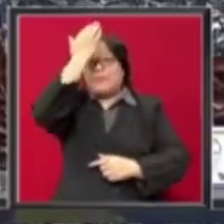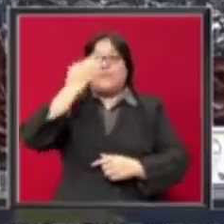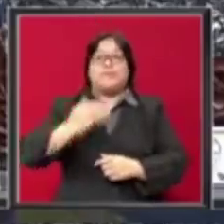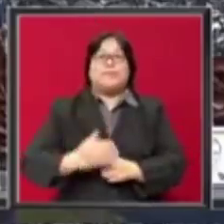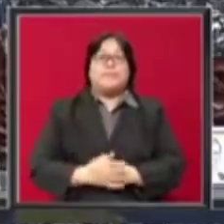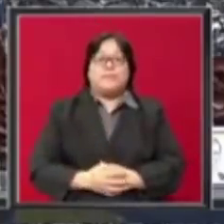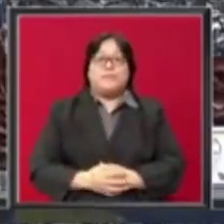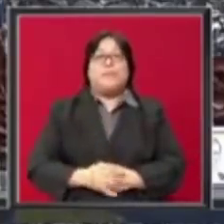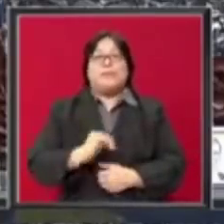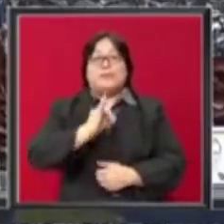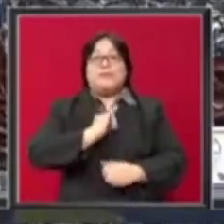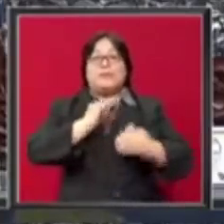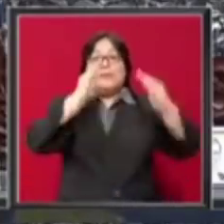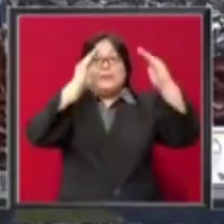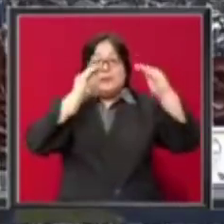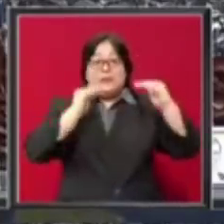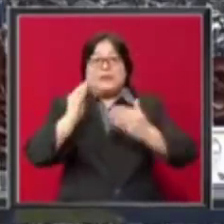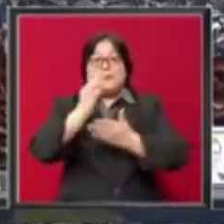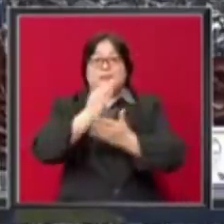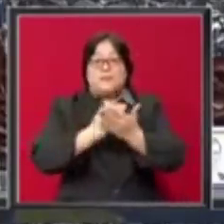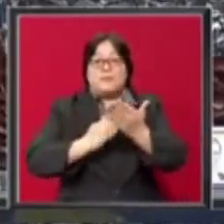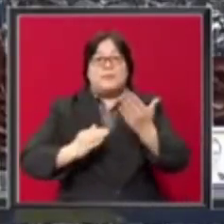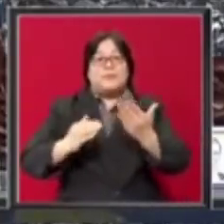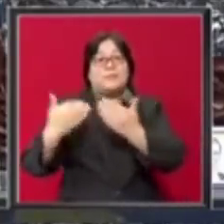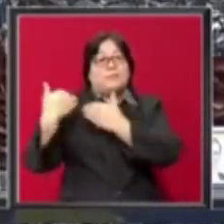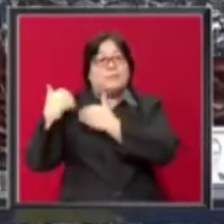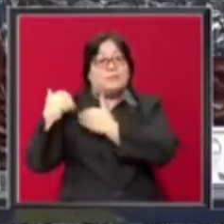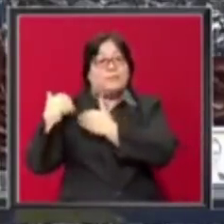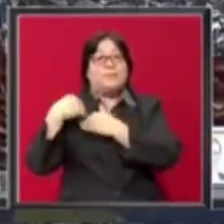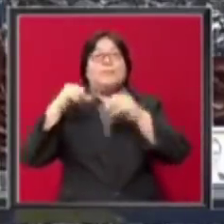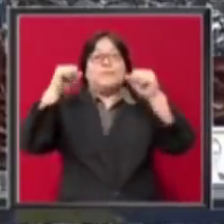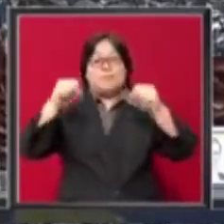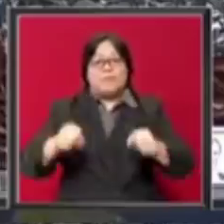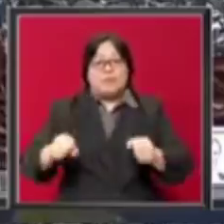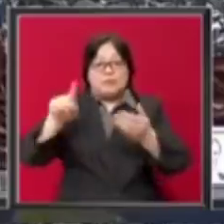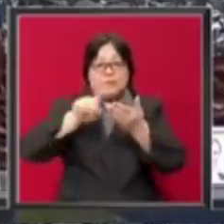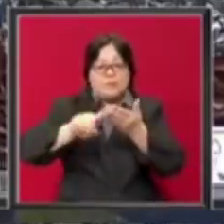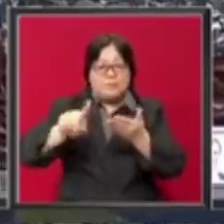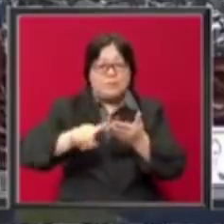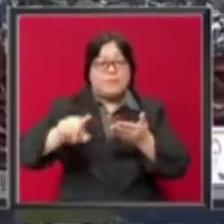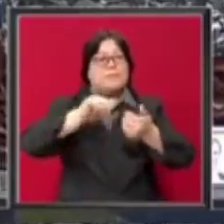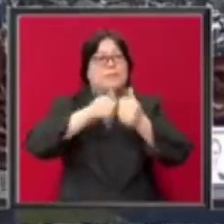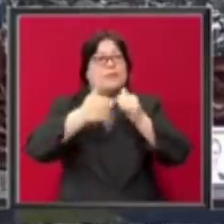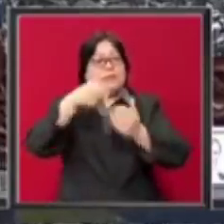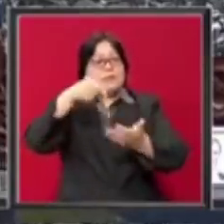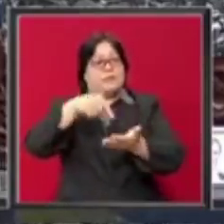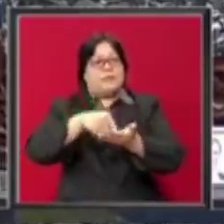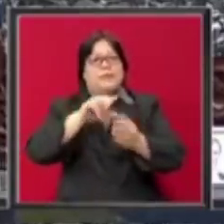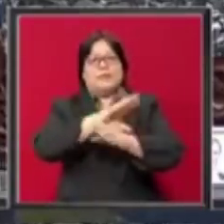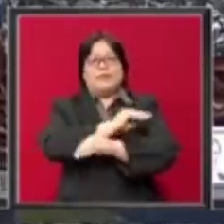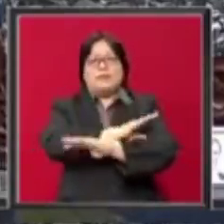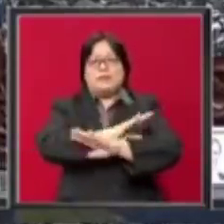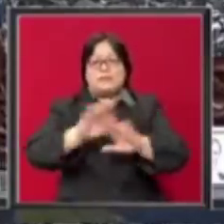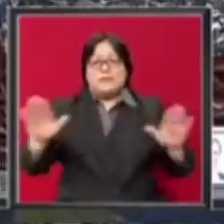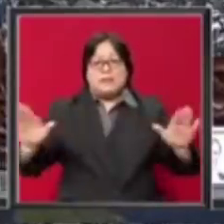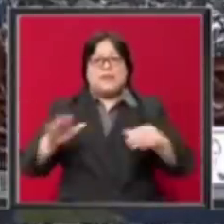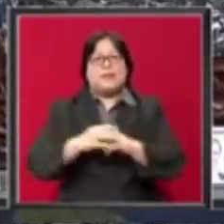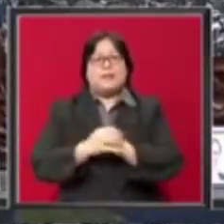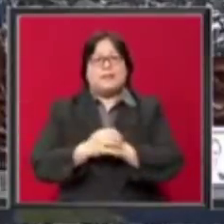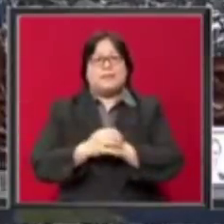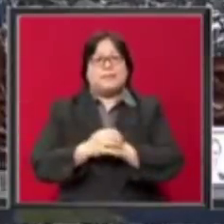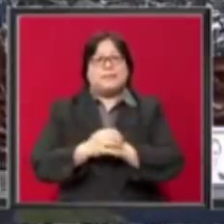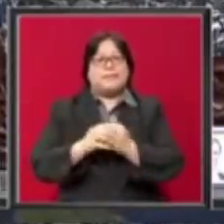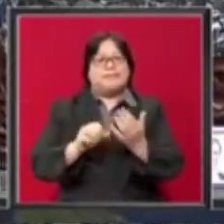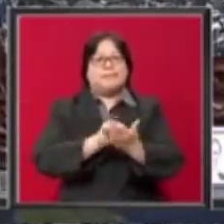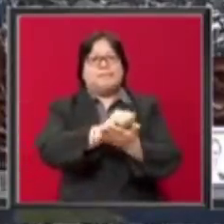Agong. Saya harap pihak yang bertanggungjawab dapat meneliti masalah ini dan jangan menyiasat